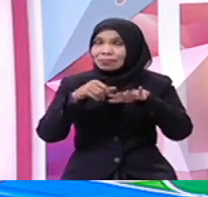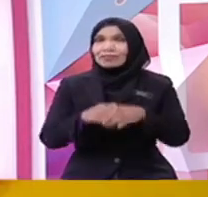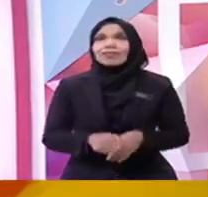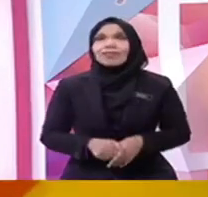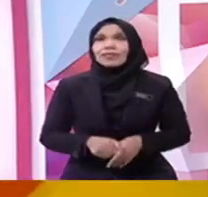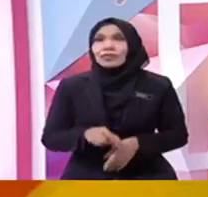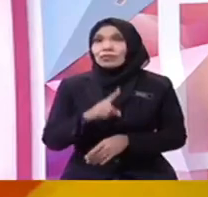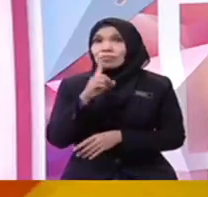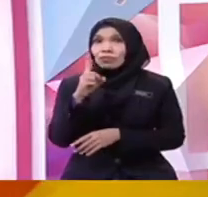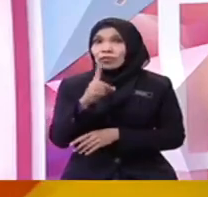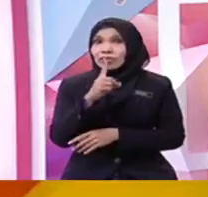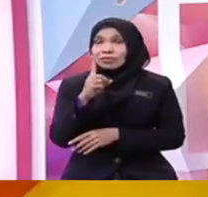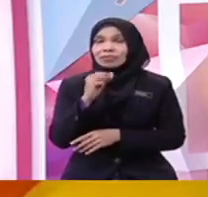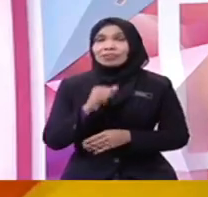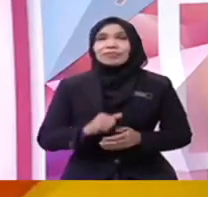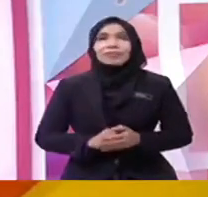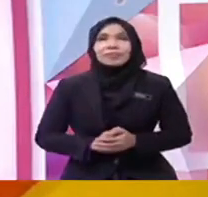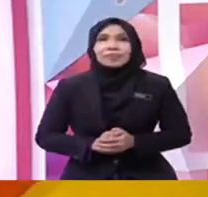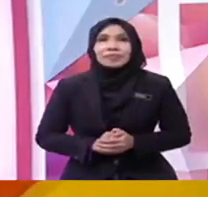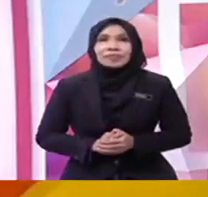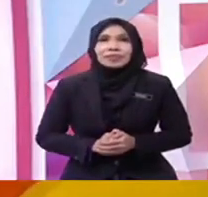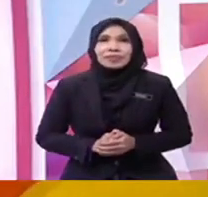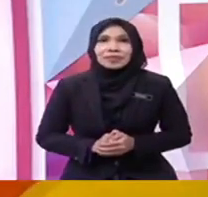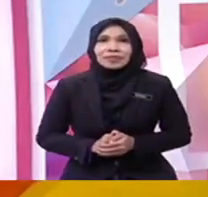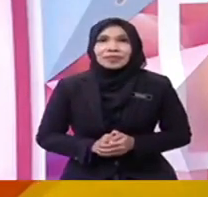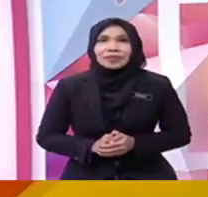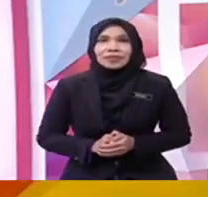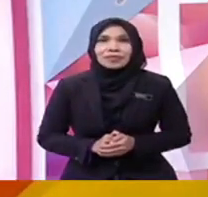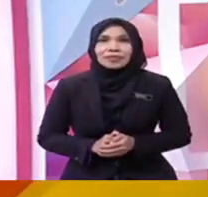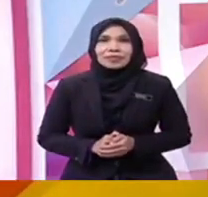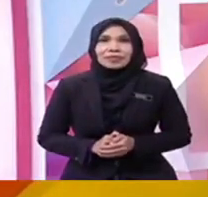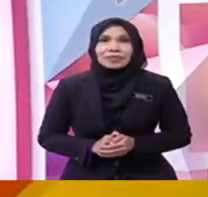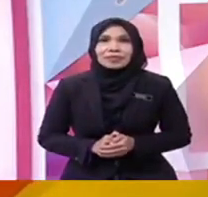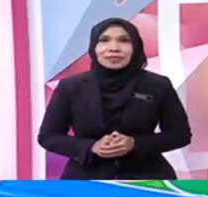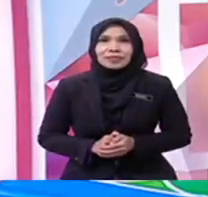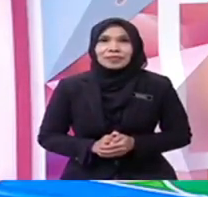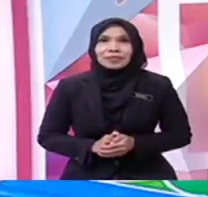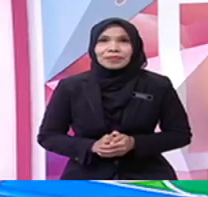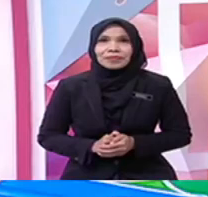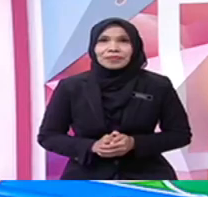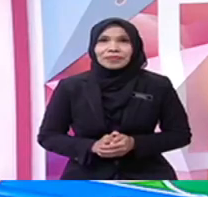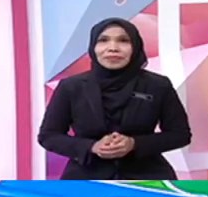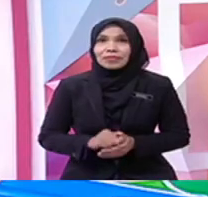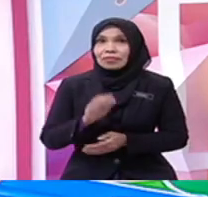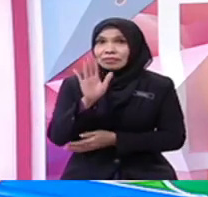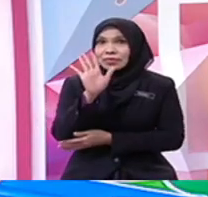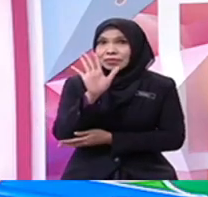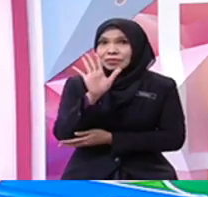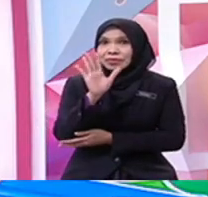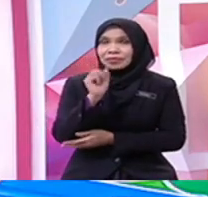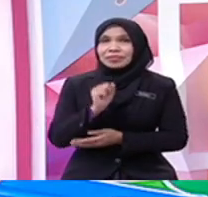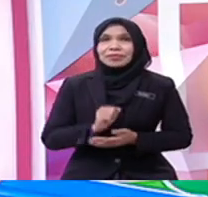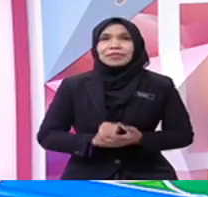pusing use begini oke dan yang knime